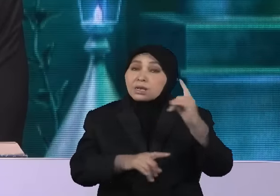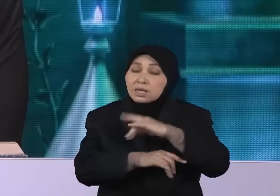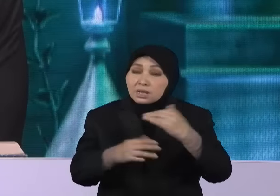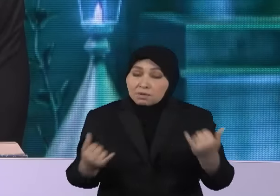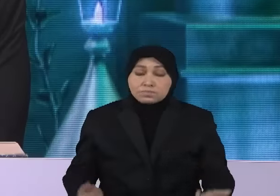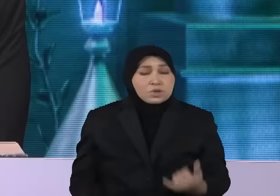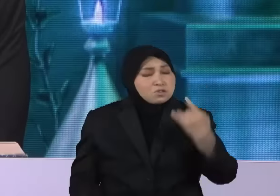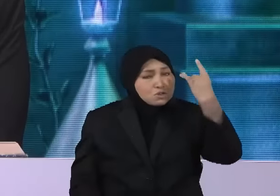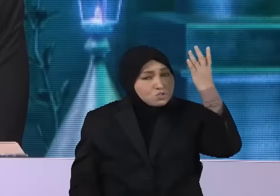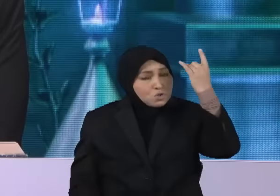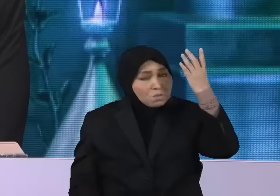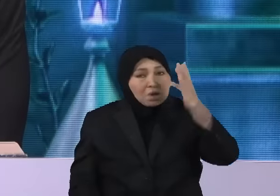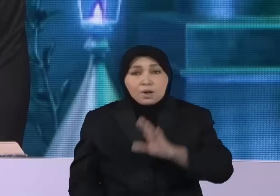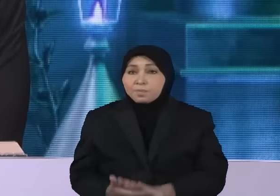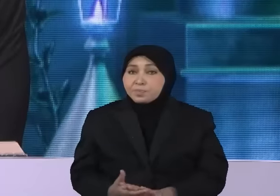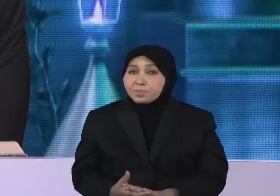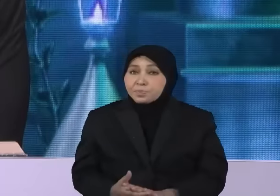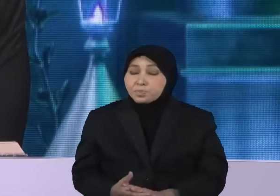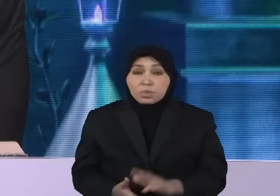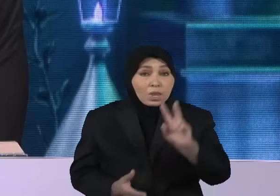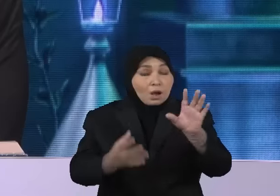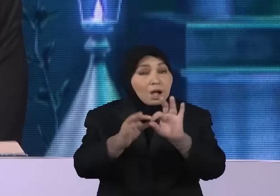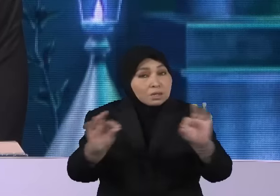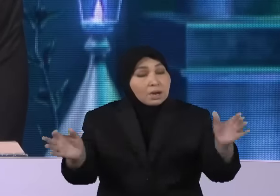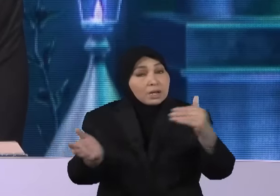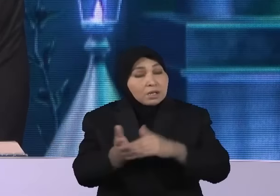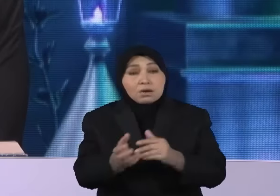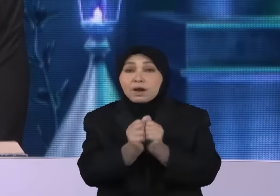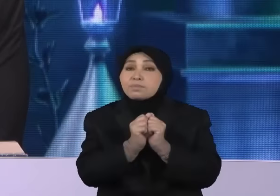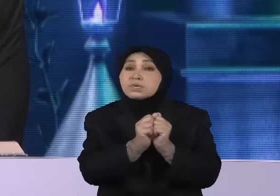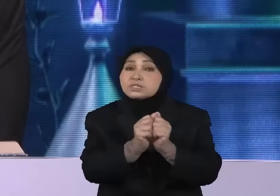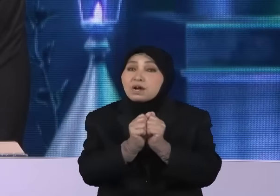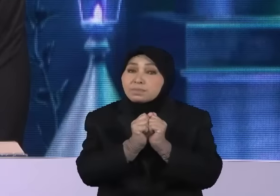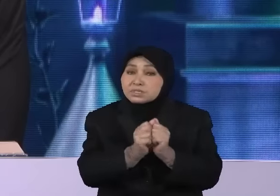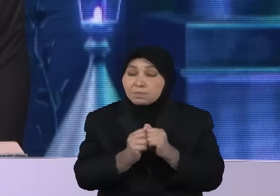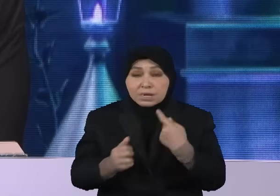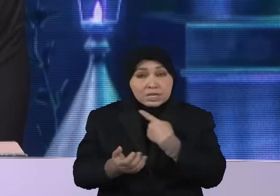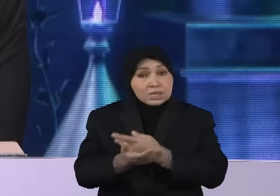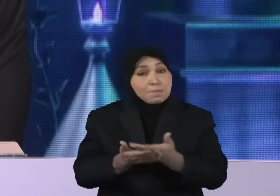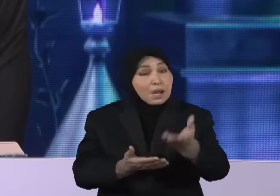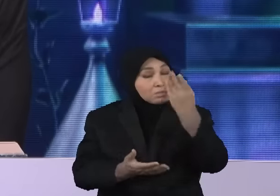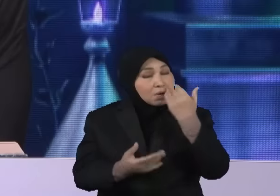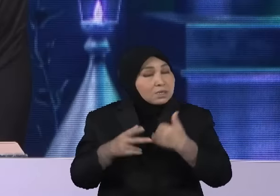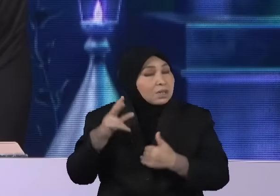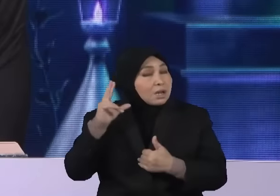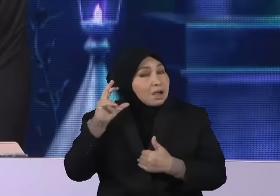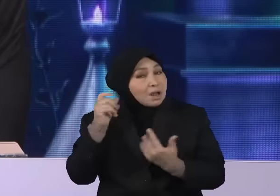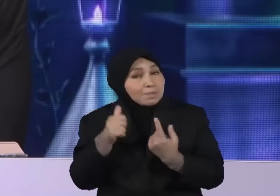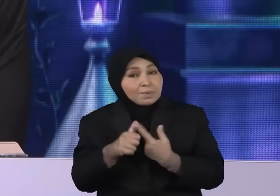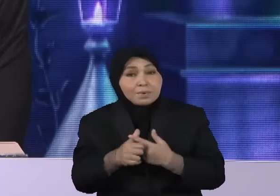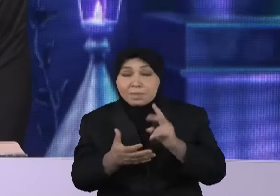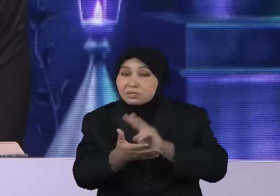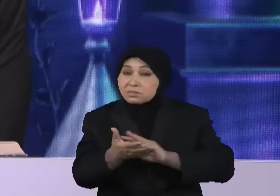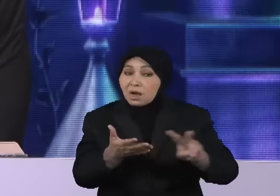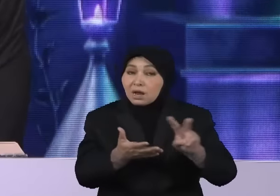ini insyaAllah. Baik, dua ayat lagi akan sama-sama kita belajar dan kita dengar terlebih dahulu